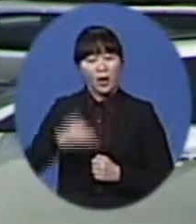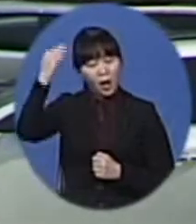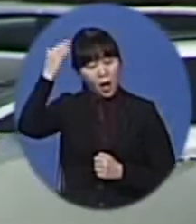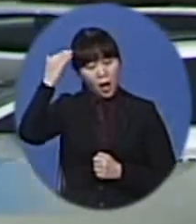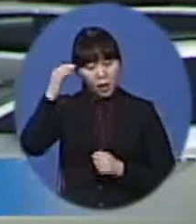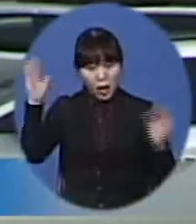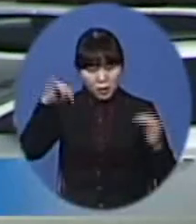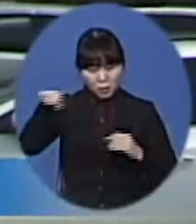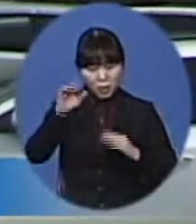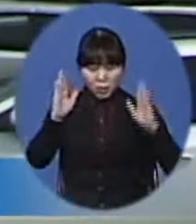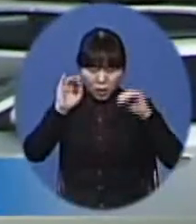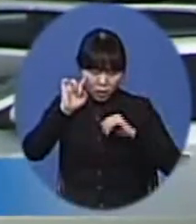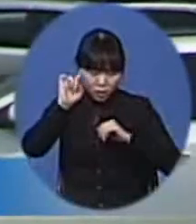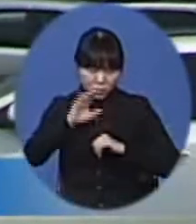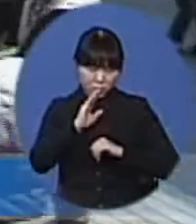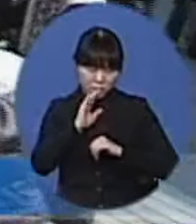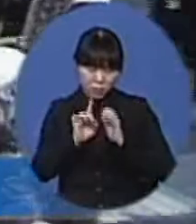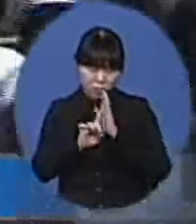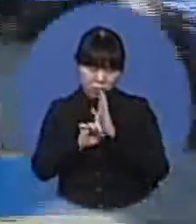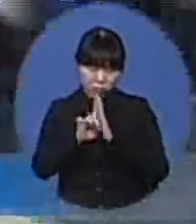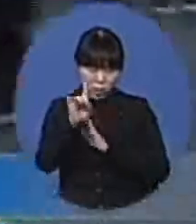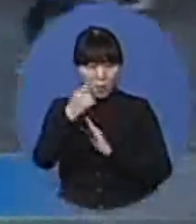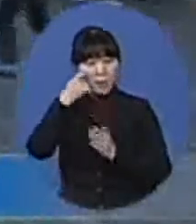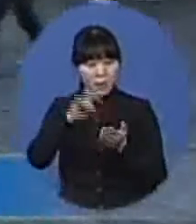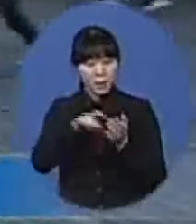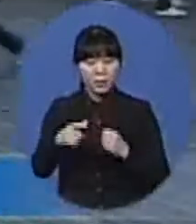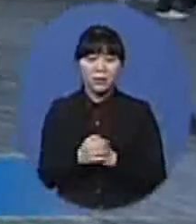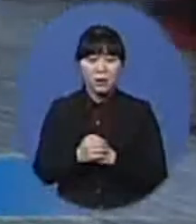한국 아동들의 학업 스트레스가 굉장히 높은 것으로 나타났습니다.